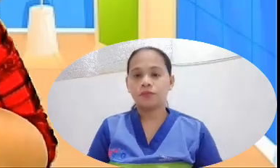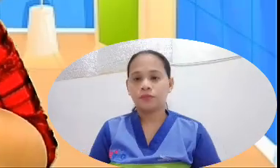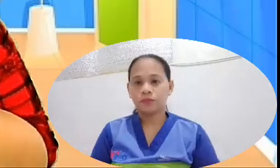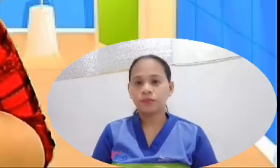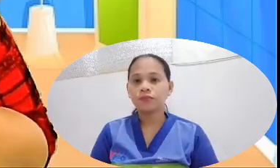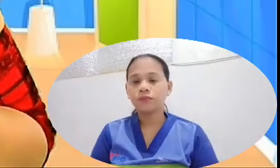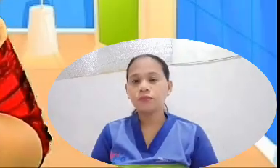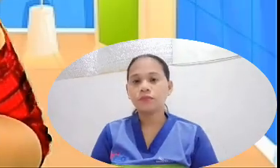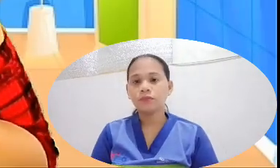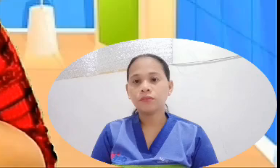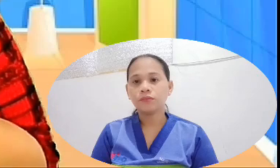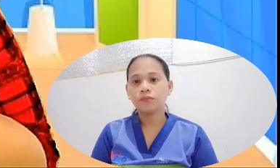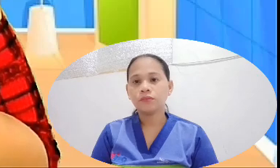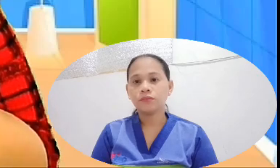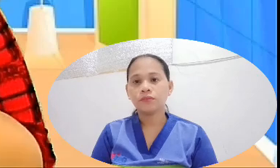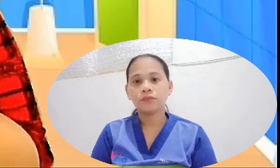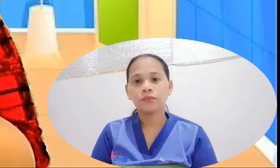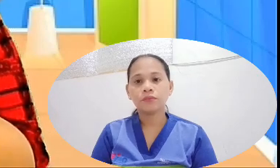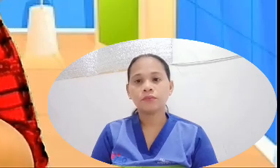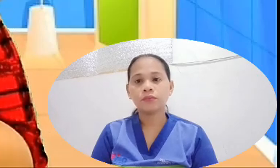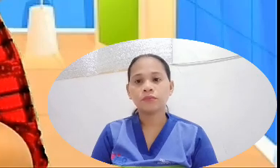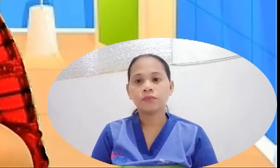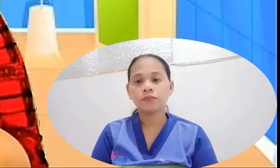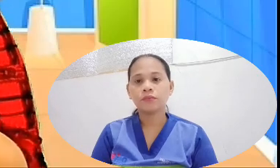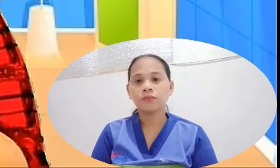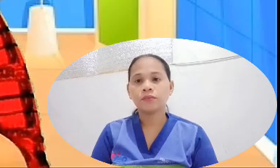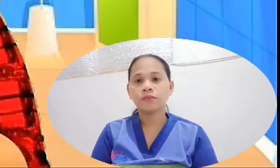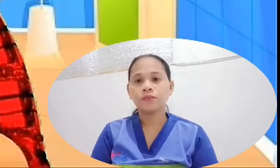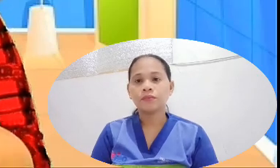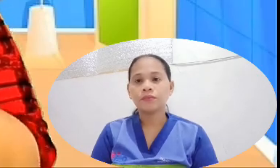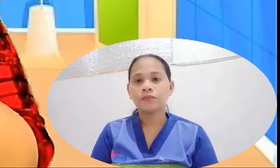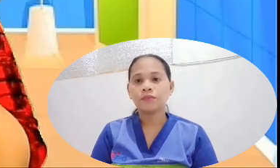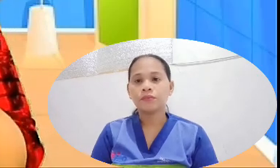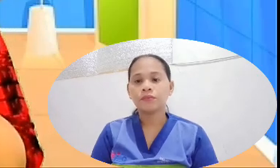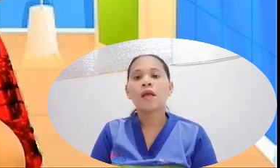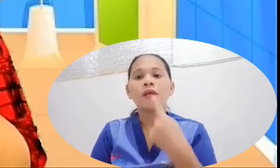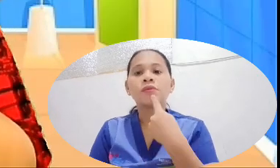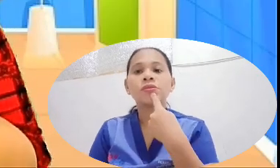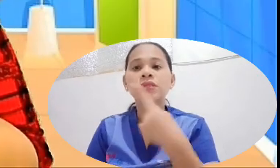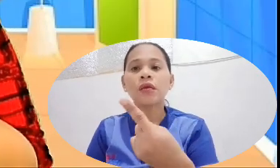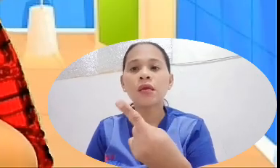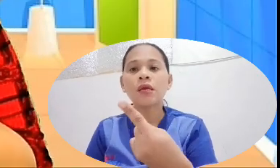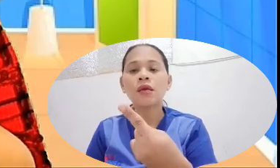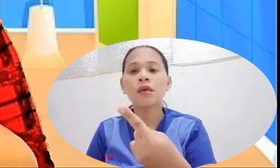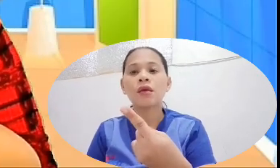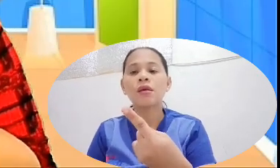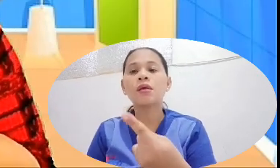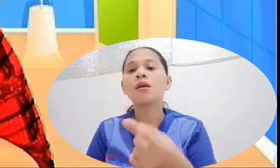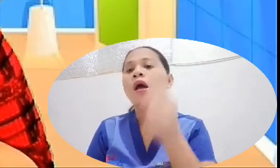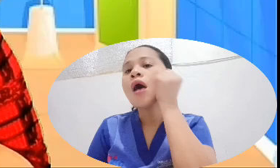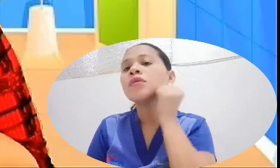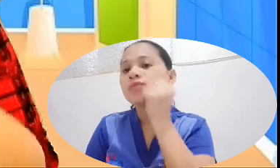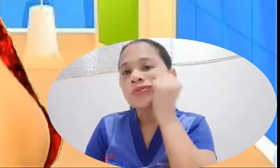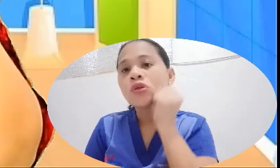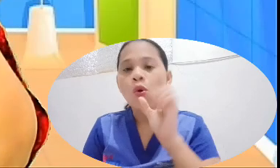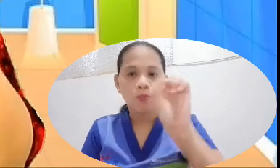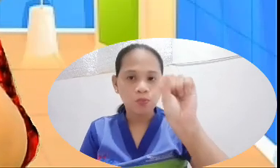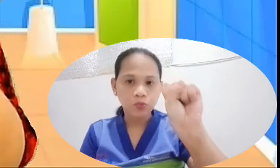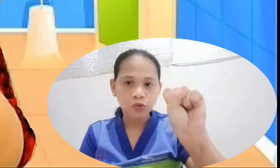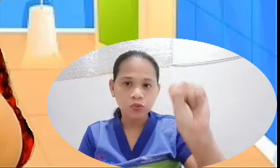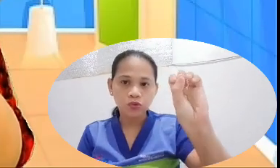yung sabon na ginagamit ko eh. Sige nga, sabihin nyo naman ngayon, sabon!